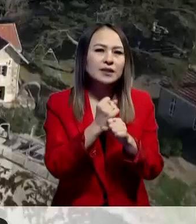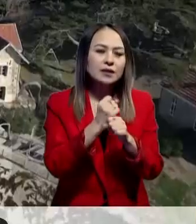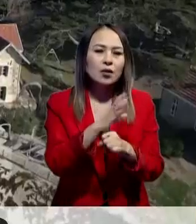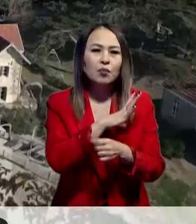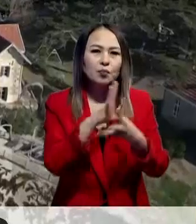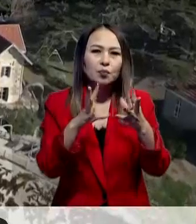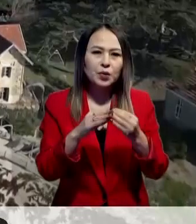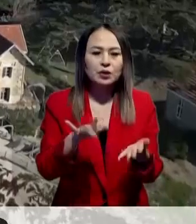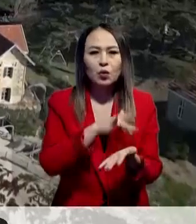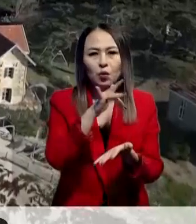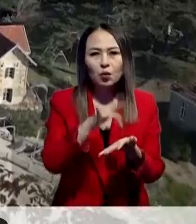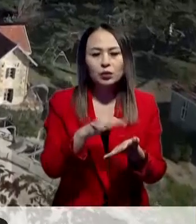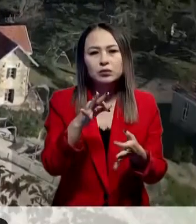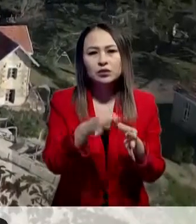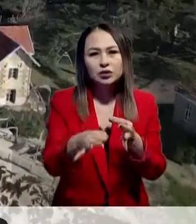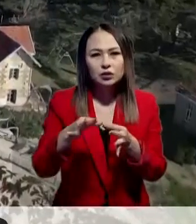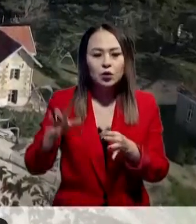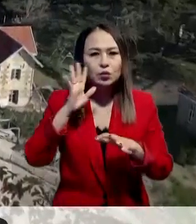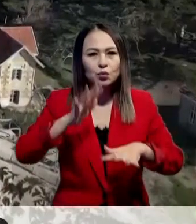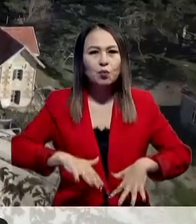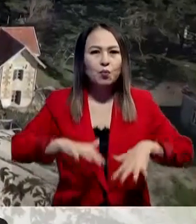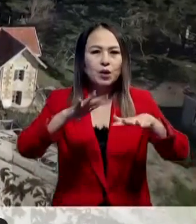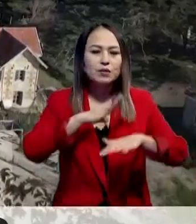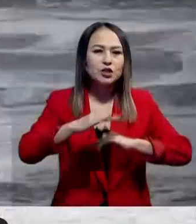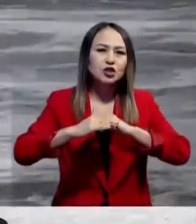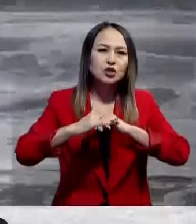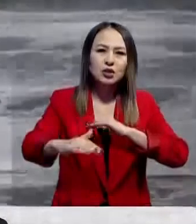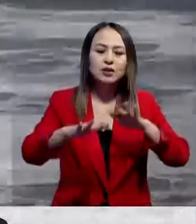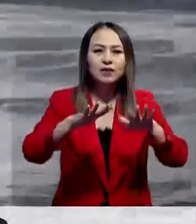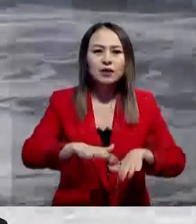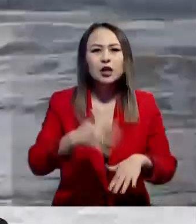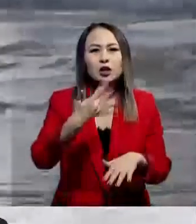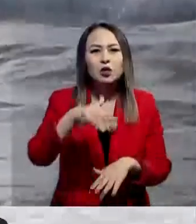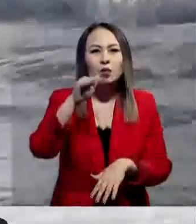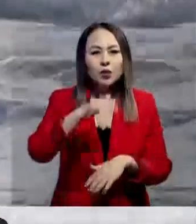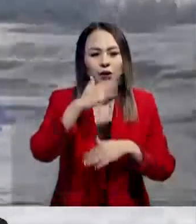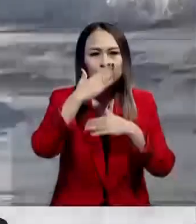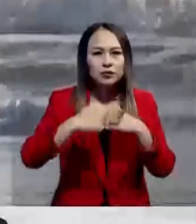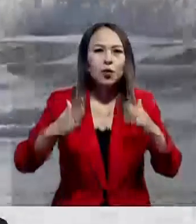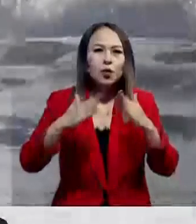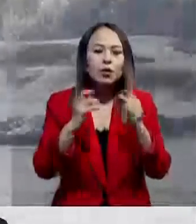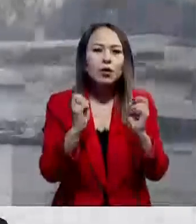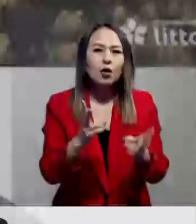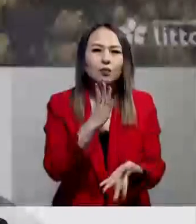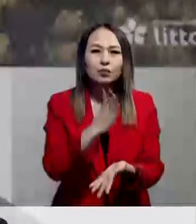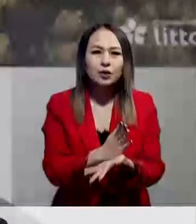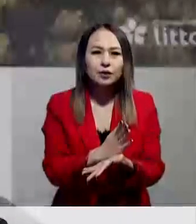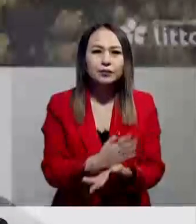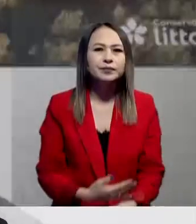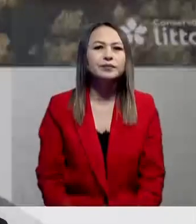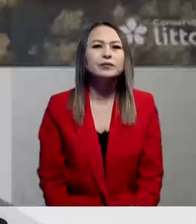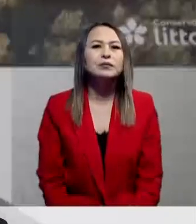Сулак-Сюрмер қаласының шетіндегі үйлерді қазір су басқан. Жергілікті билік өңірдегі 50 мыңнан аса үйге қауіп төніп тұрғанын айтады.